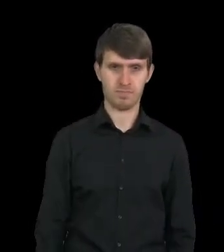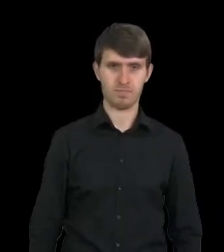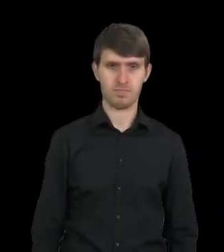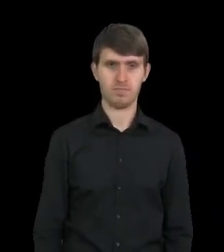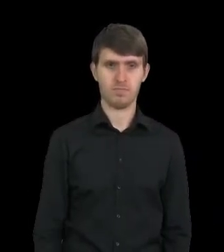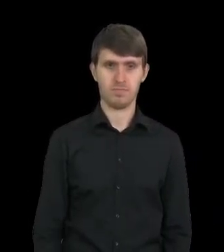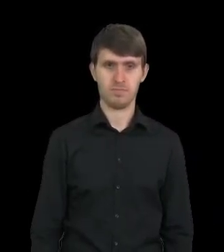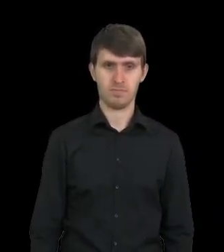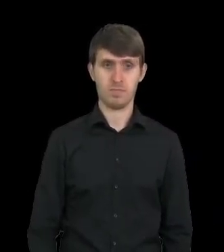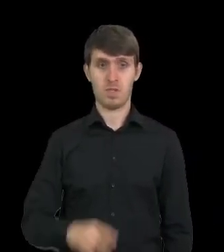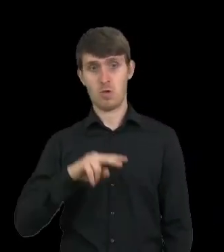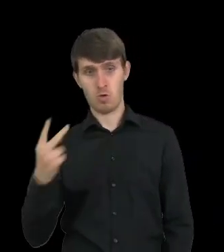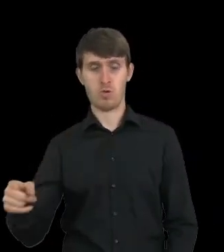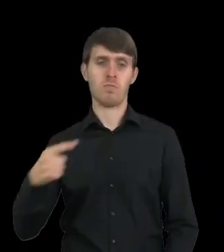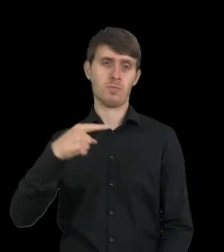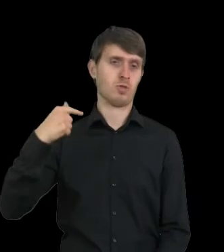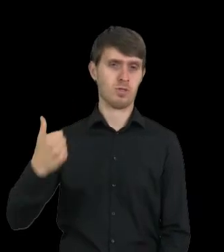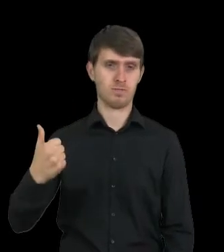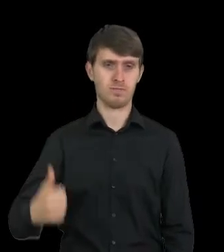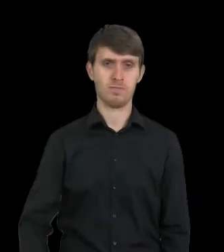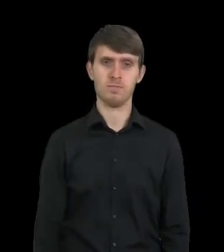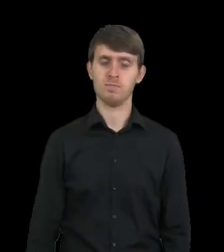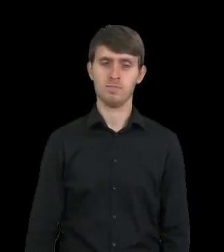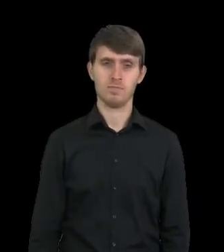x będzie równe 2 odjąć 3, czyli minus 1.